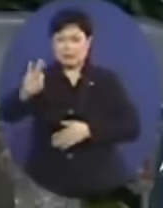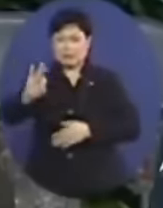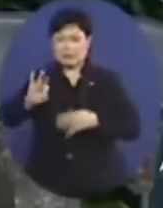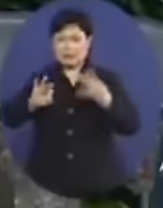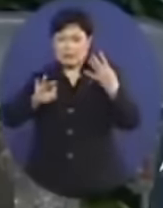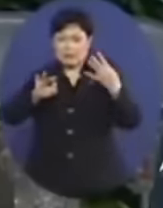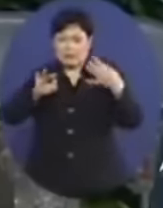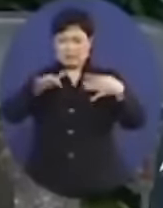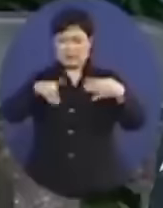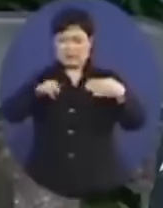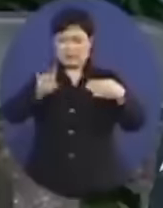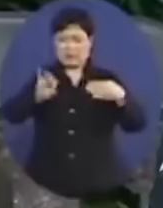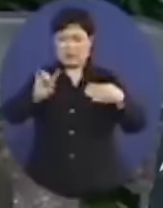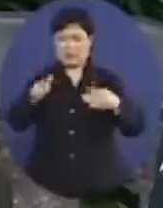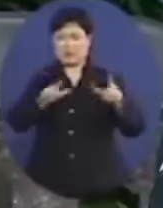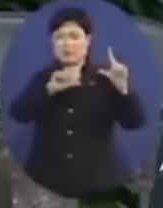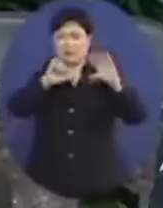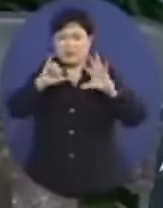것입니다